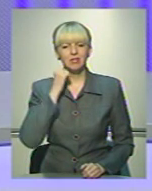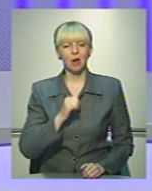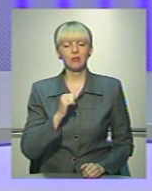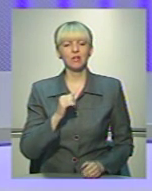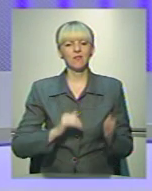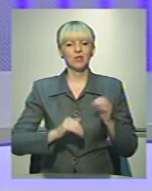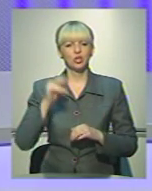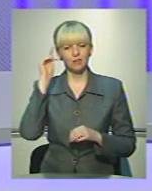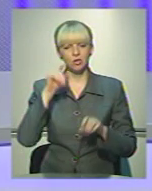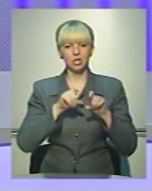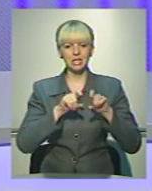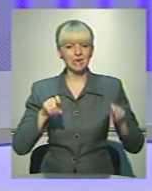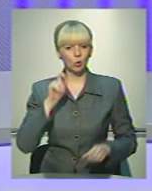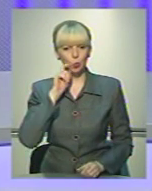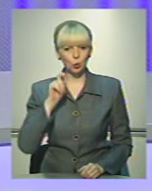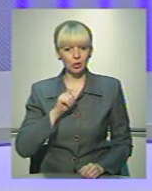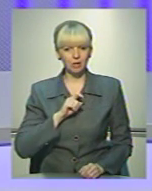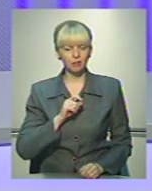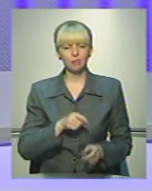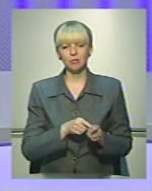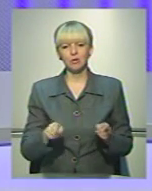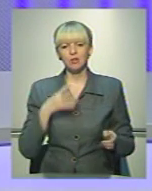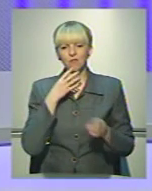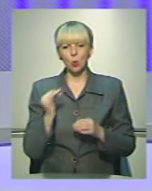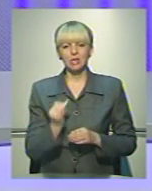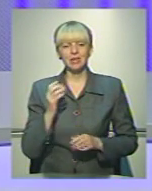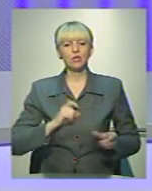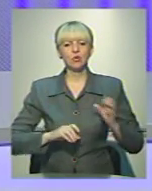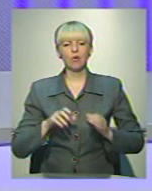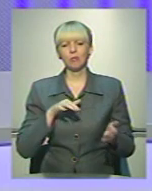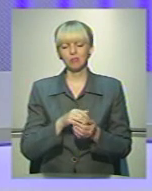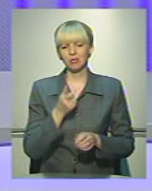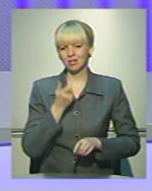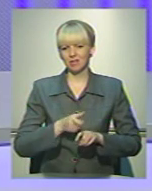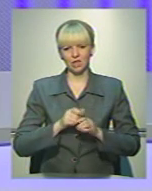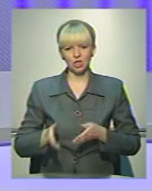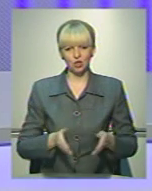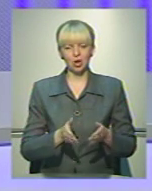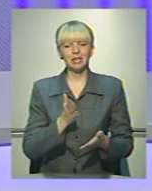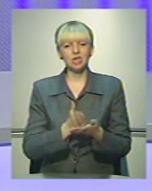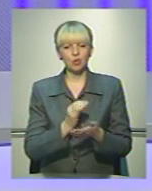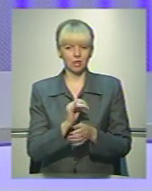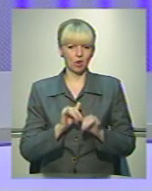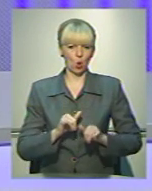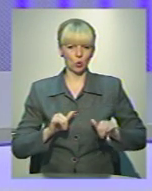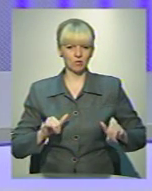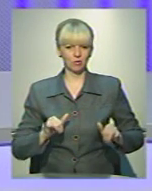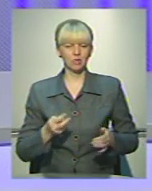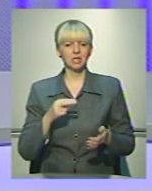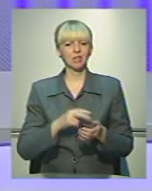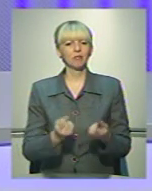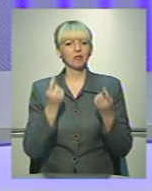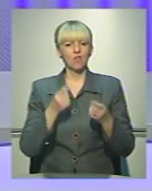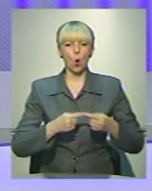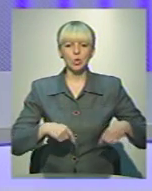класичний вищий навчальний заклад України. Впродовж своєї історії університет пройшов складний шлях існування і розвитку. Став